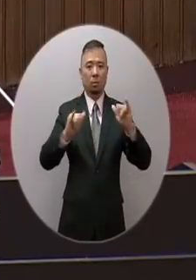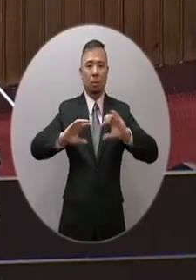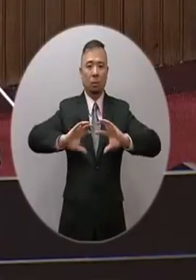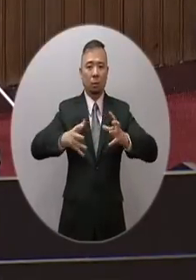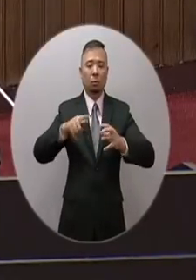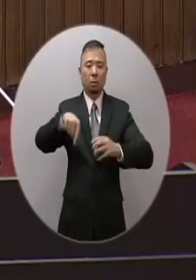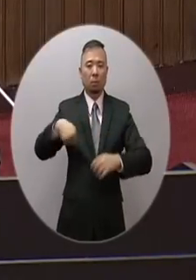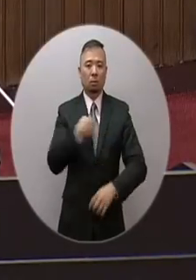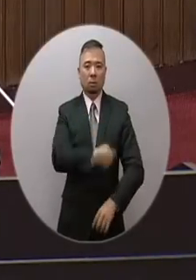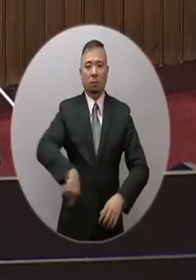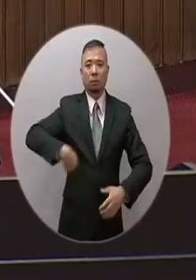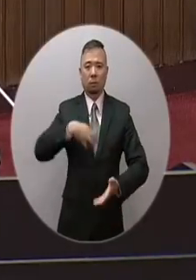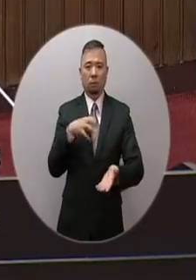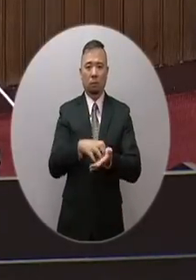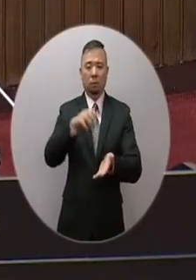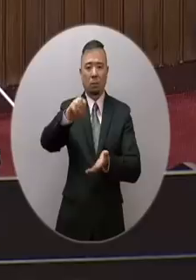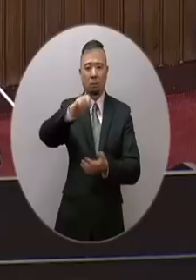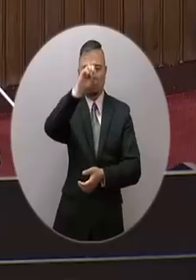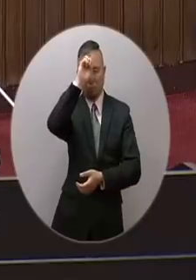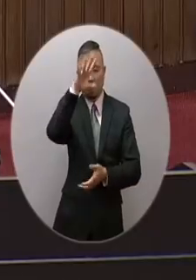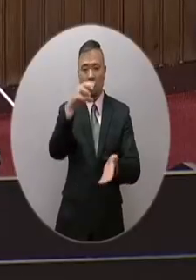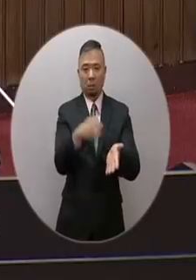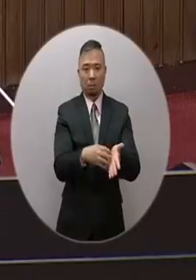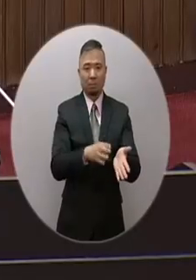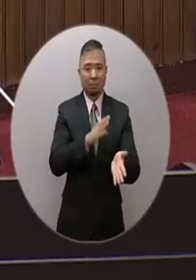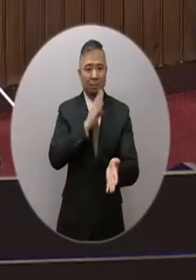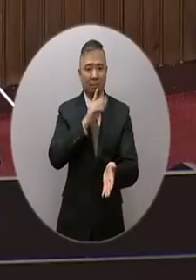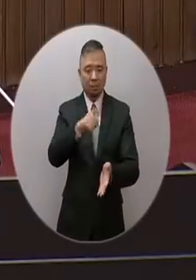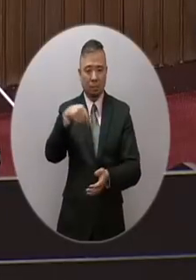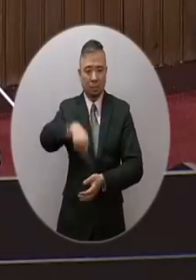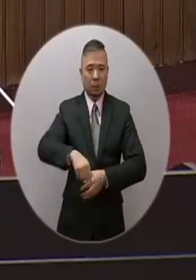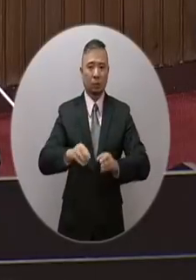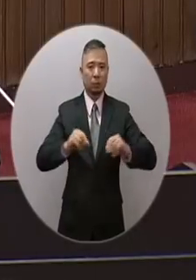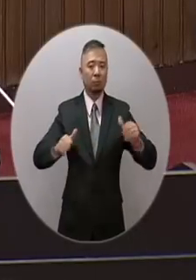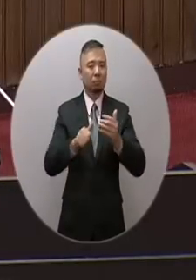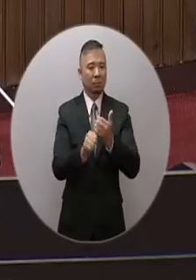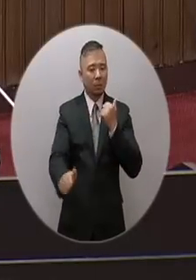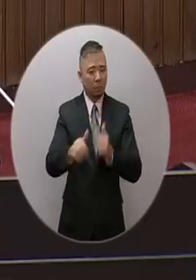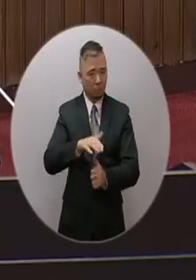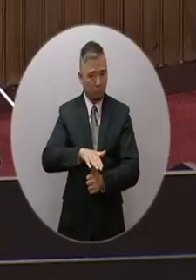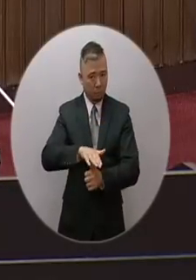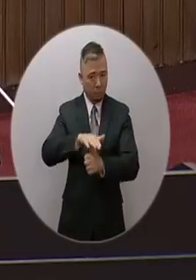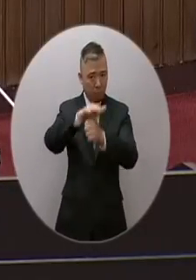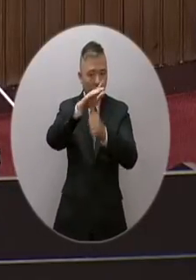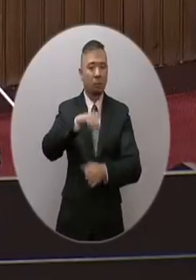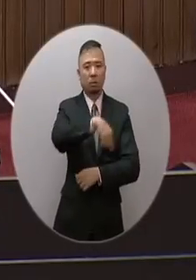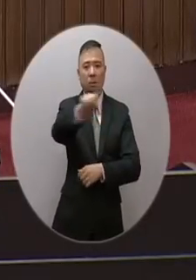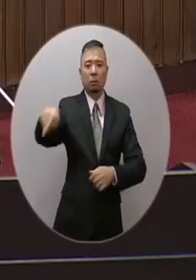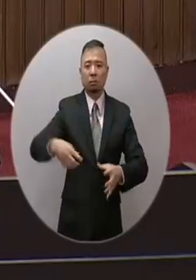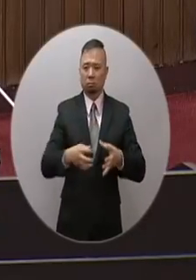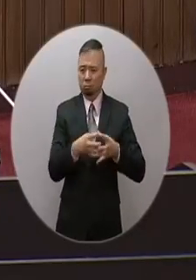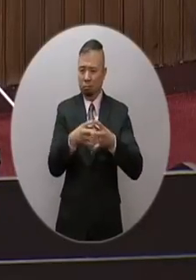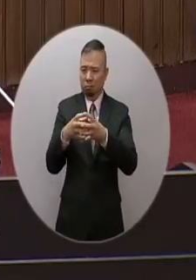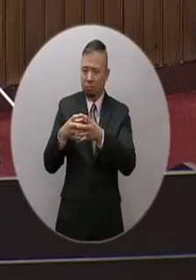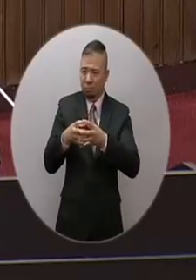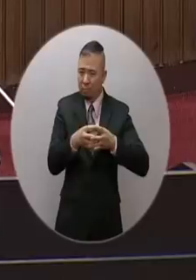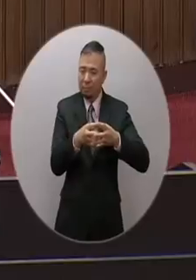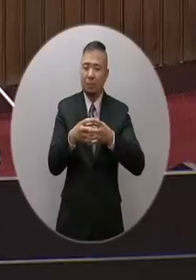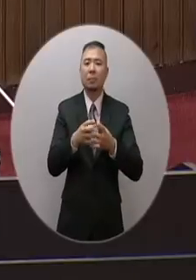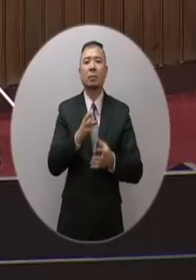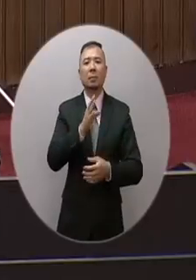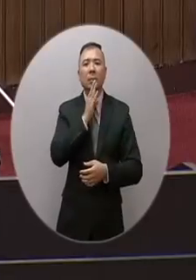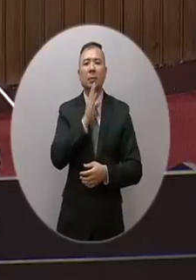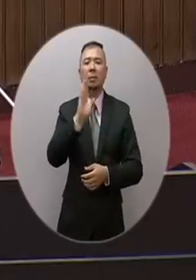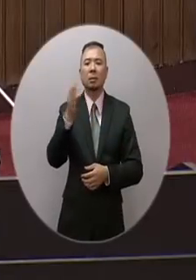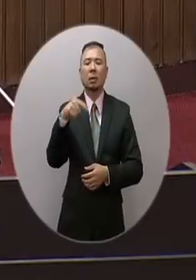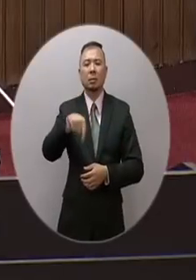民，都是生活生存在台湾、生死与共的命运共同体，却因为认同、